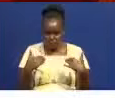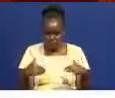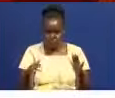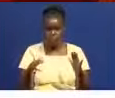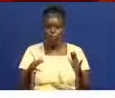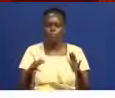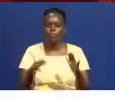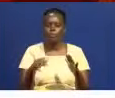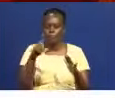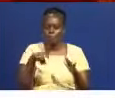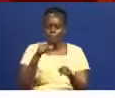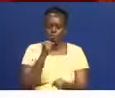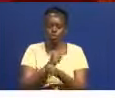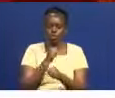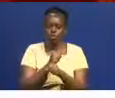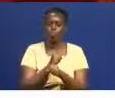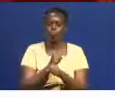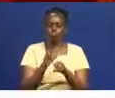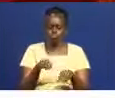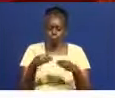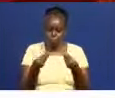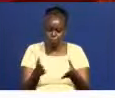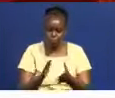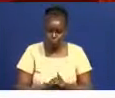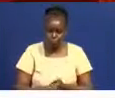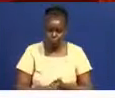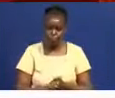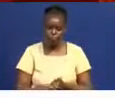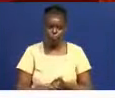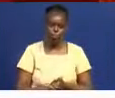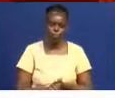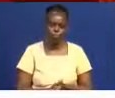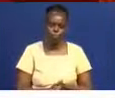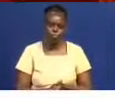hawa ni lazima waandikwe mara moja.